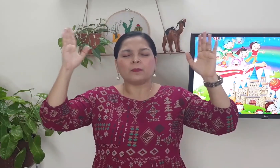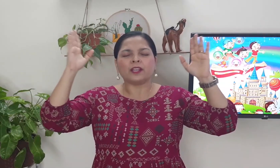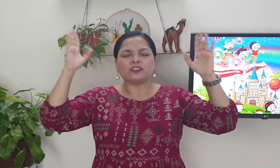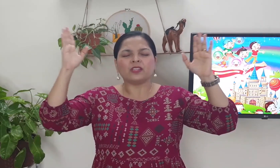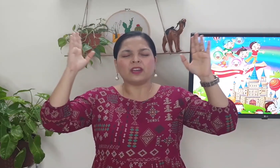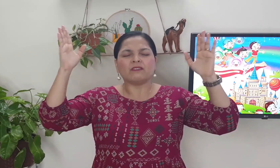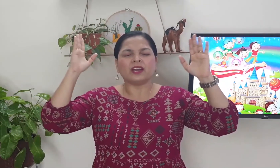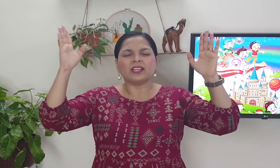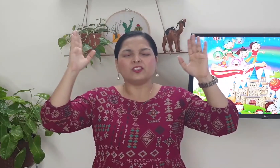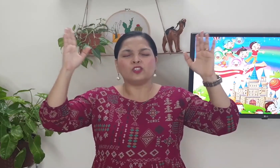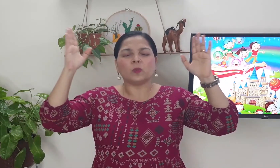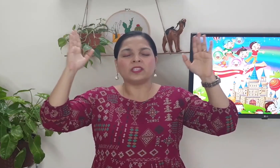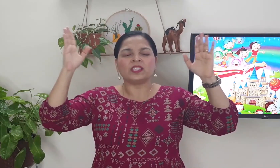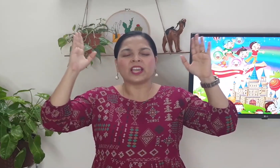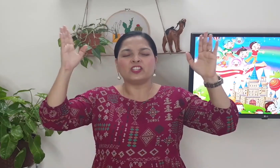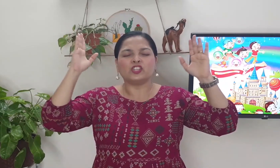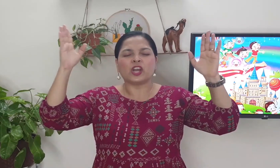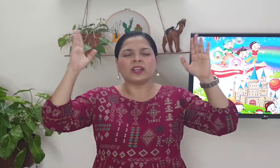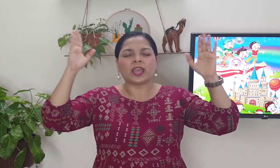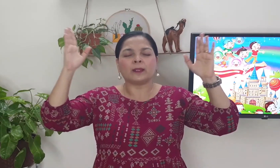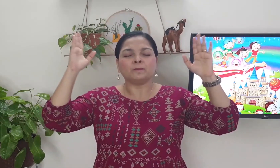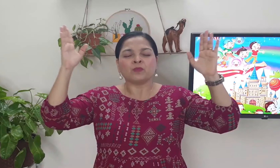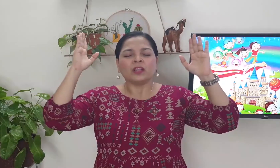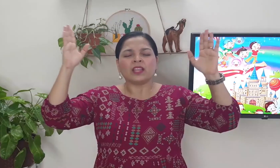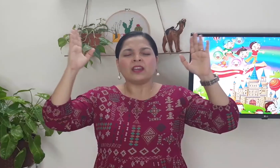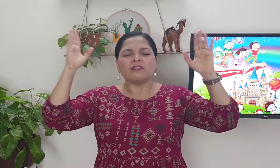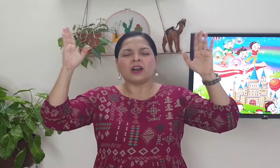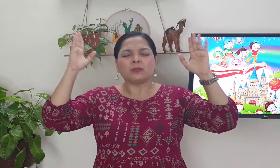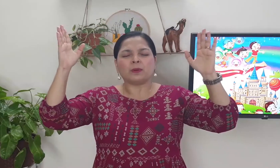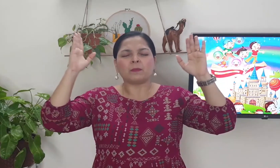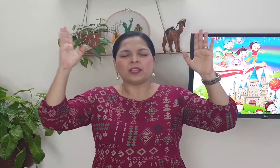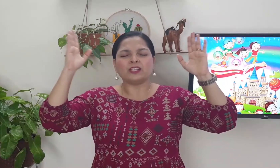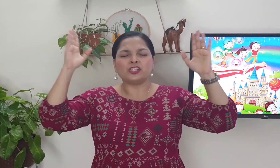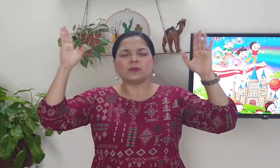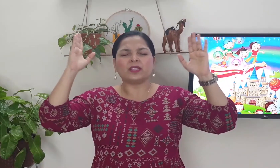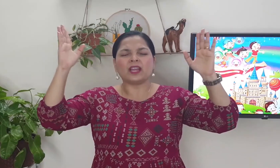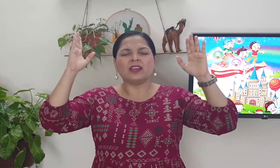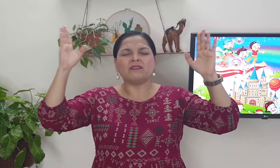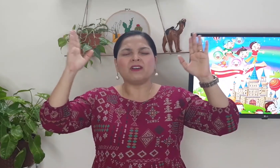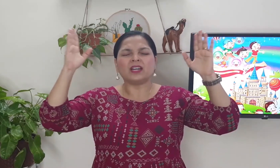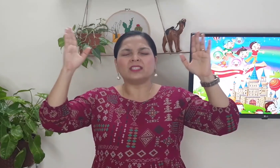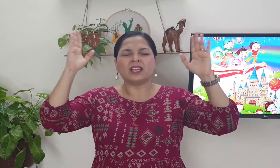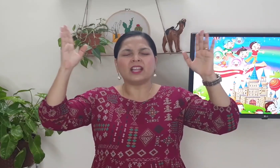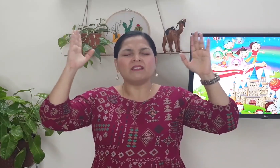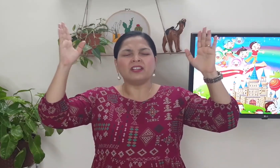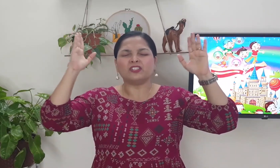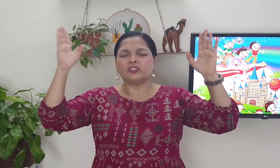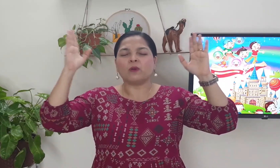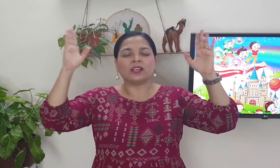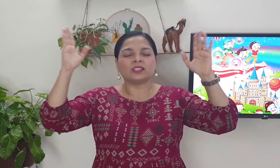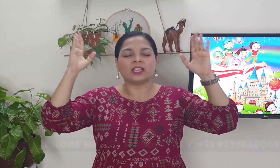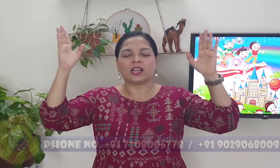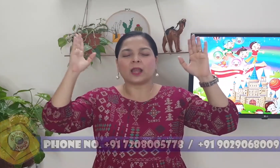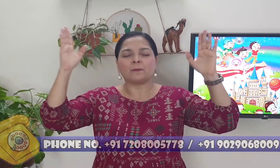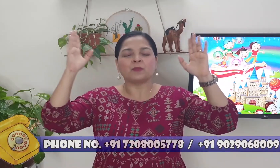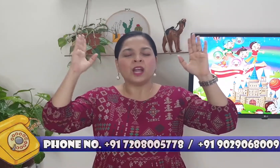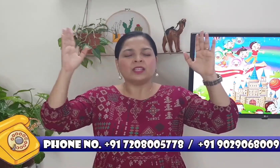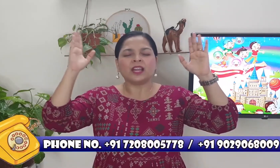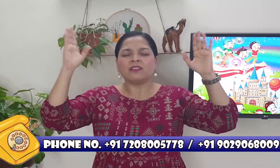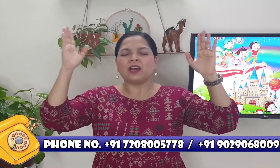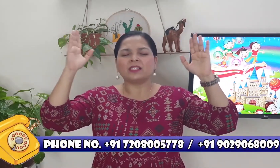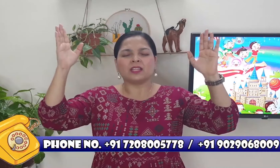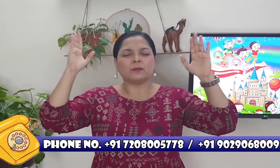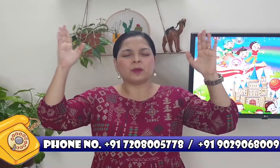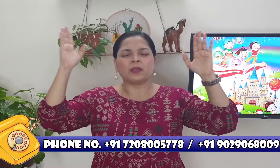सर्वांना चंगाई दिली, देवे स्वास्थ्य दिले बद्दल पिता परमेश्वर. देवे स्वास्थ्य प्रत्येक लेकराचा येशूच्या नावात रीपो शाखेला